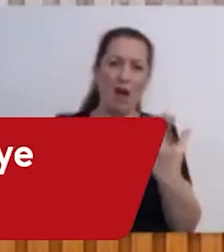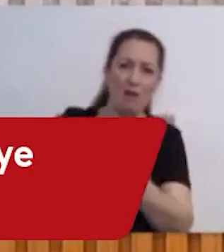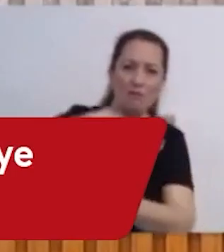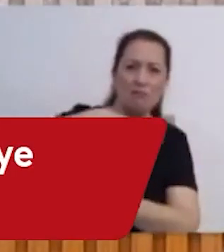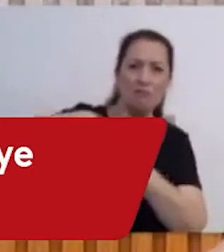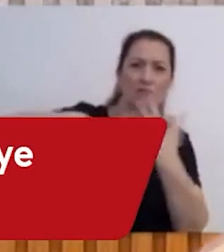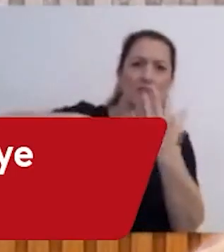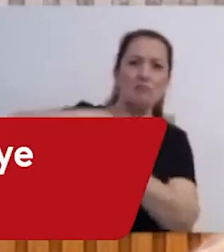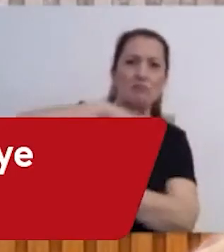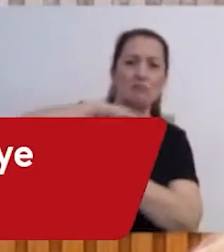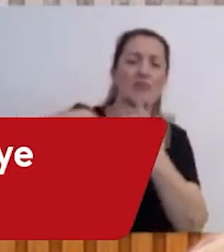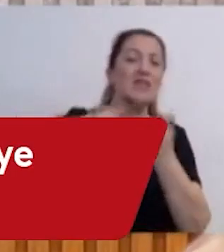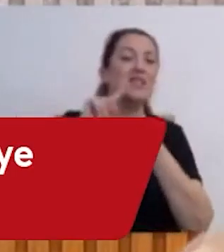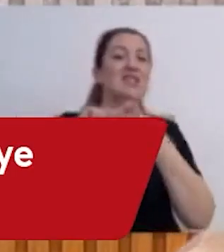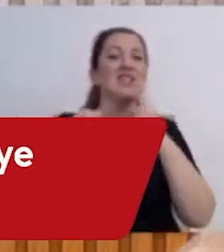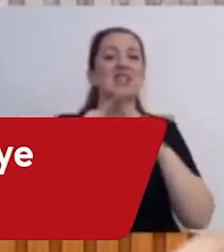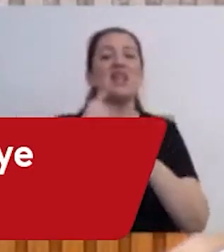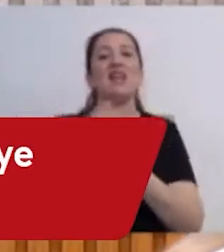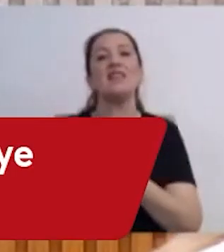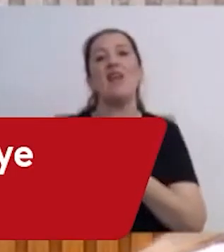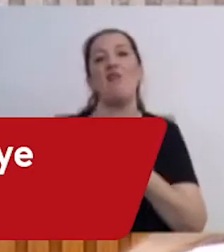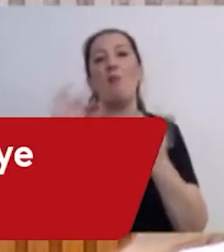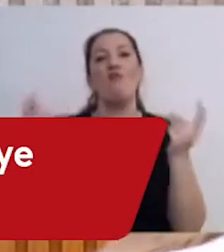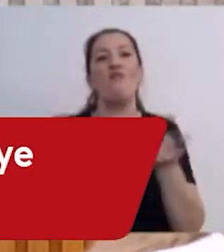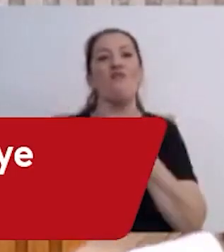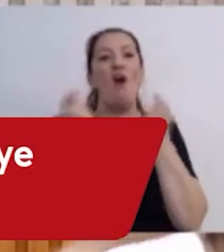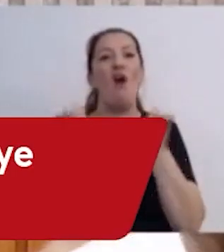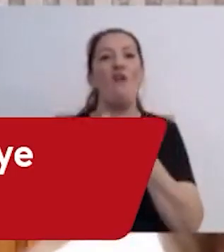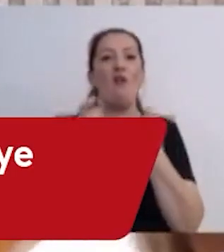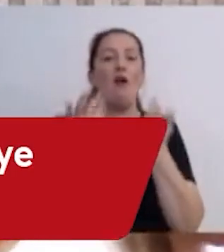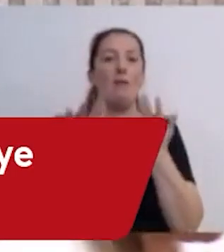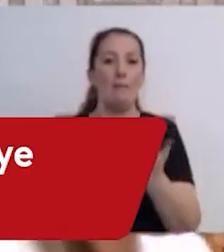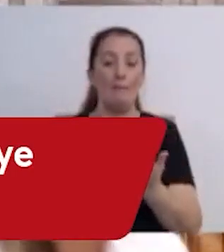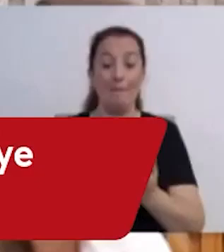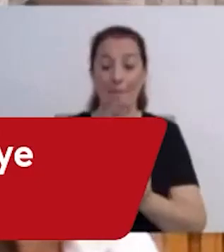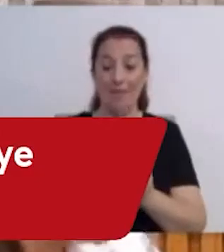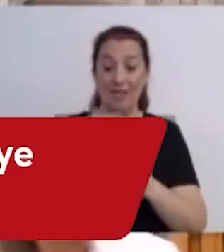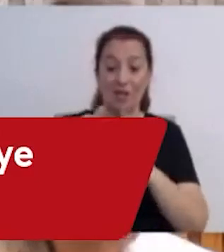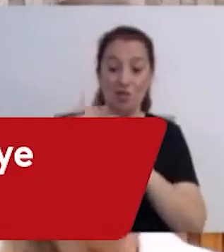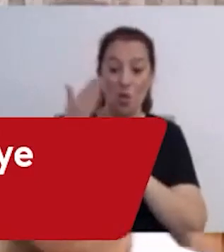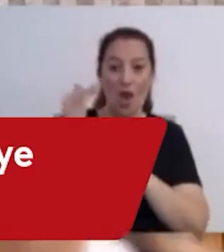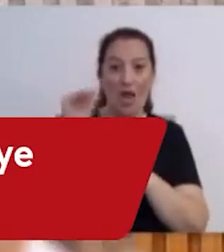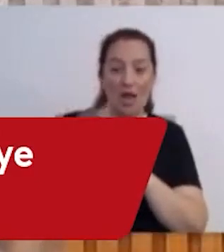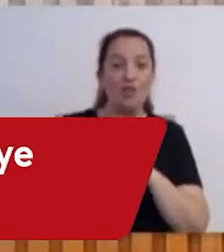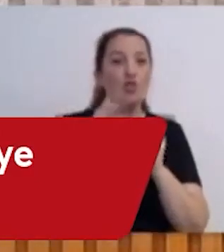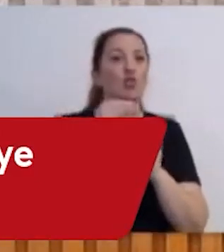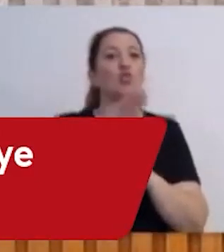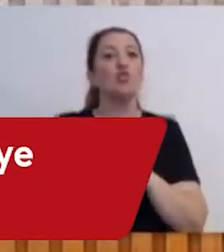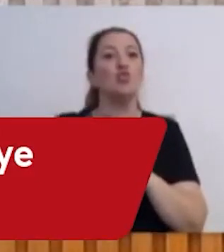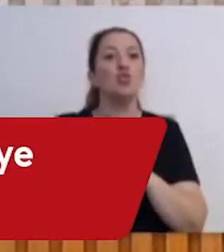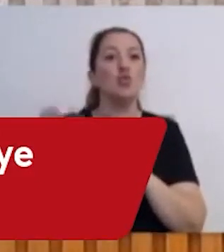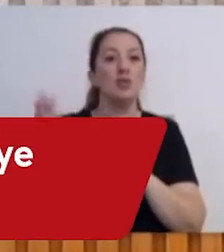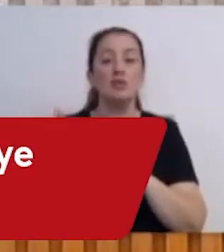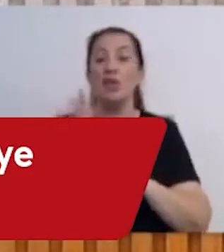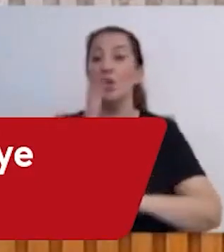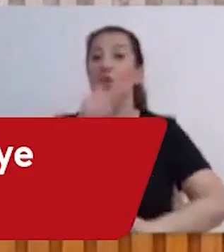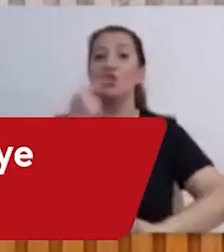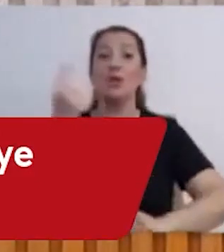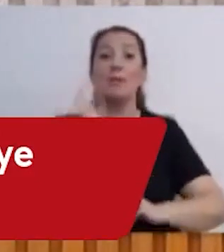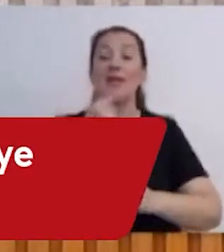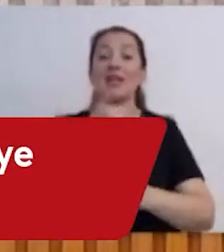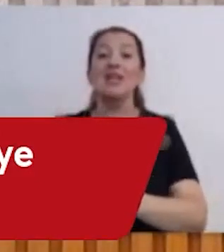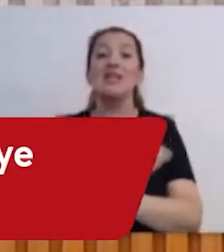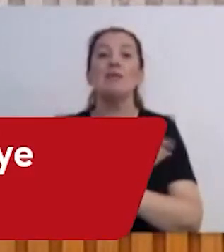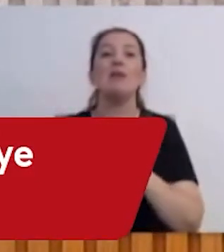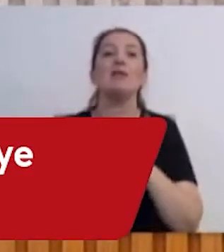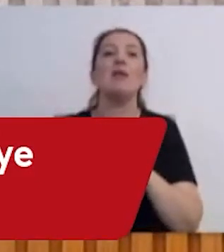içerisinde siyaset devam eder gider. Bizden sonra gelecek çocuklarımız da hiçbir hizmet